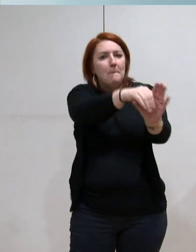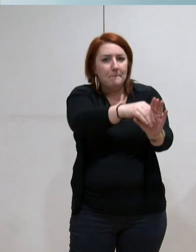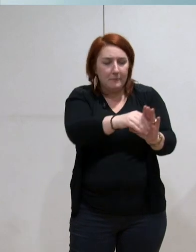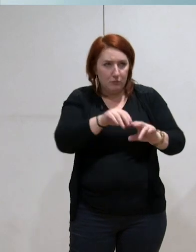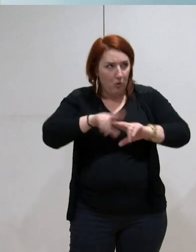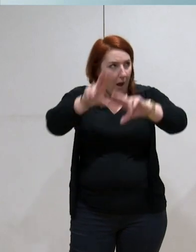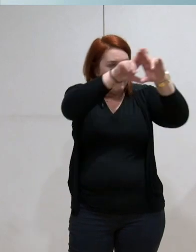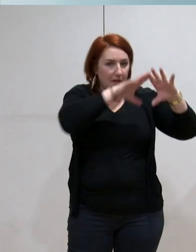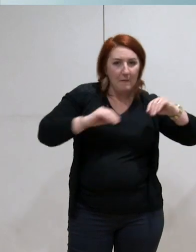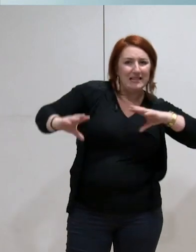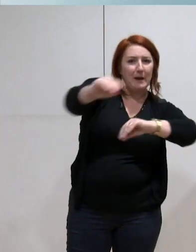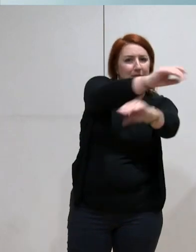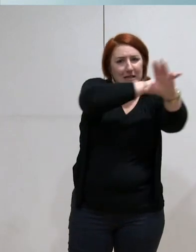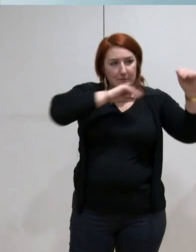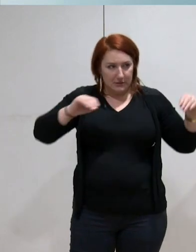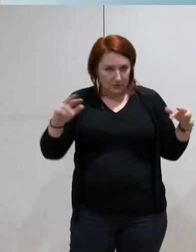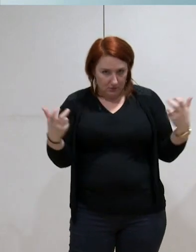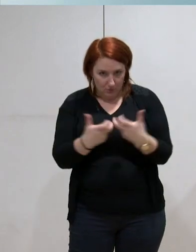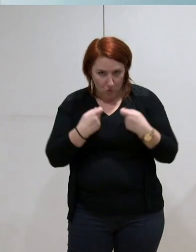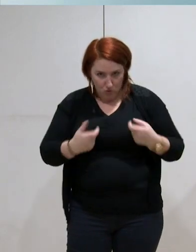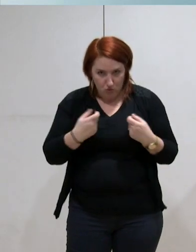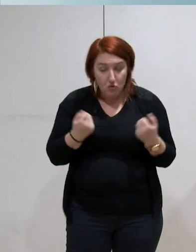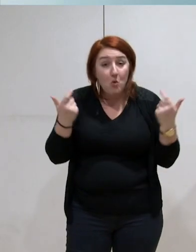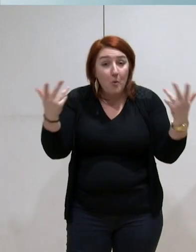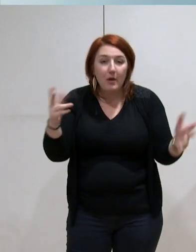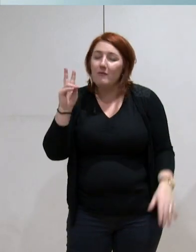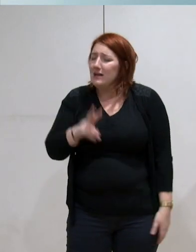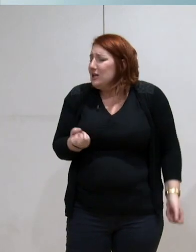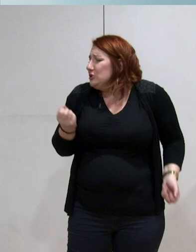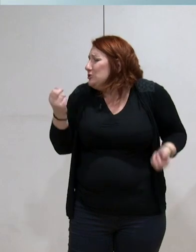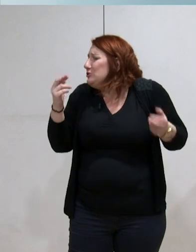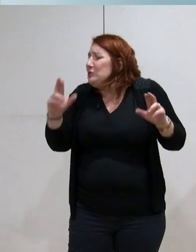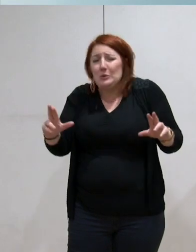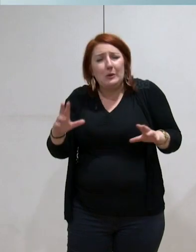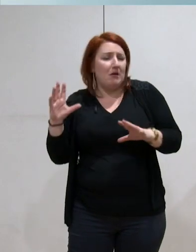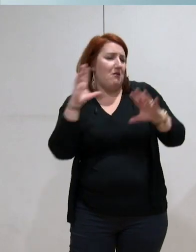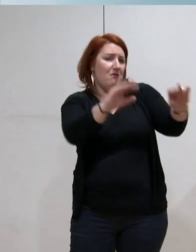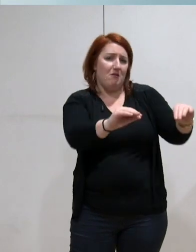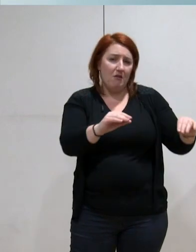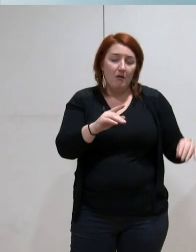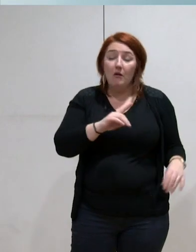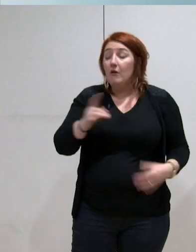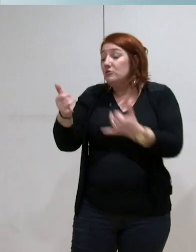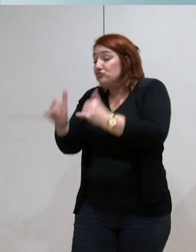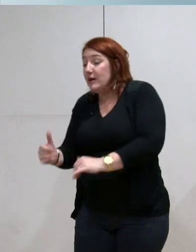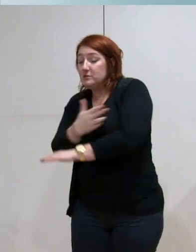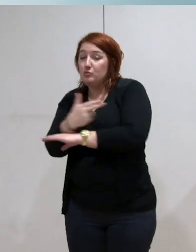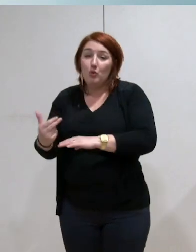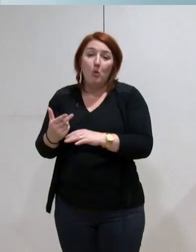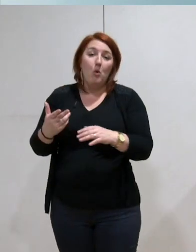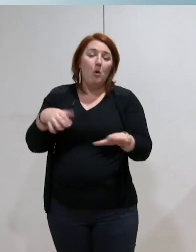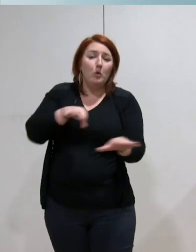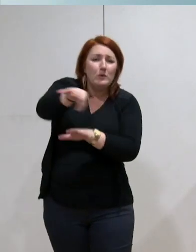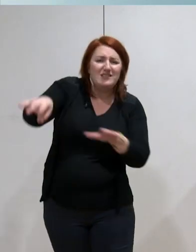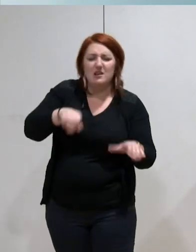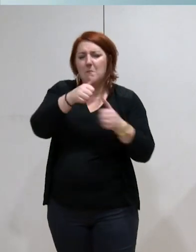d'aménagement cela aura il y aura forcément des coûts d'aménagement c'est pas simplement le fait de garder les chaises les bureaux le gros matériel de